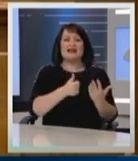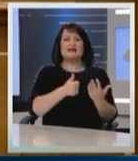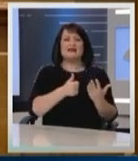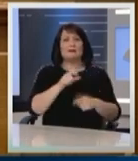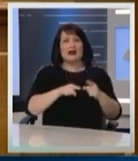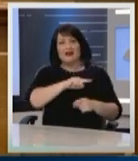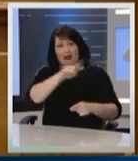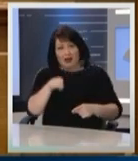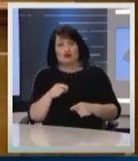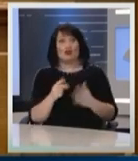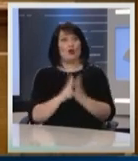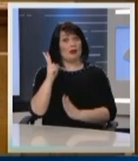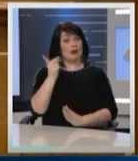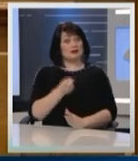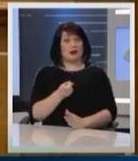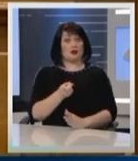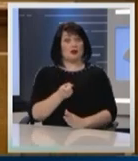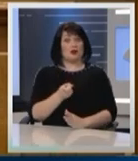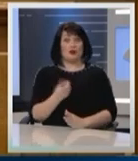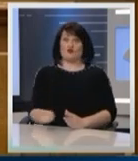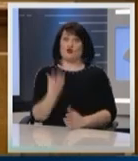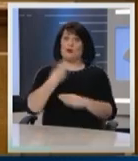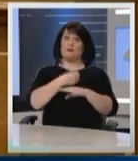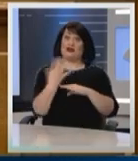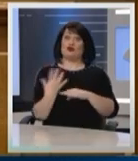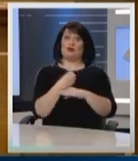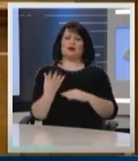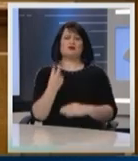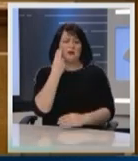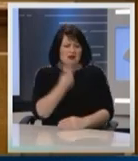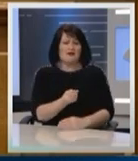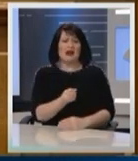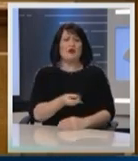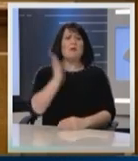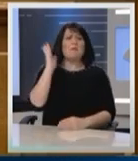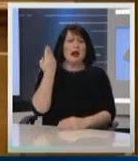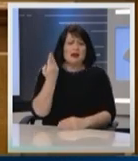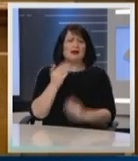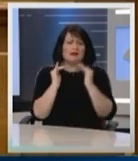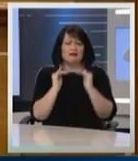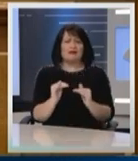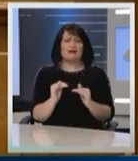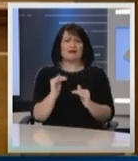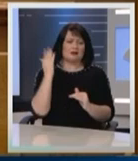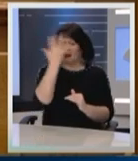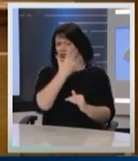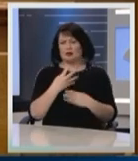12. Και λένε για ένα νέο ΠΑΣΟΚ. Και δεν βλέπω εγώ νέο ΠΑΣΟΚ. Βλέπω τους παλιούς